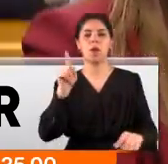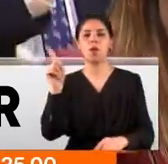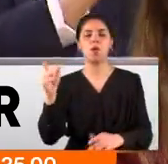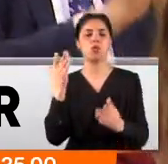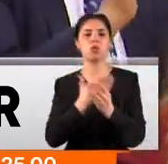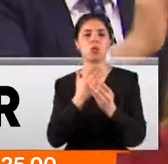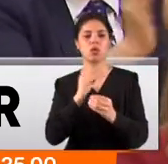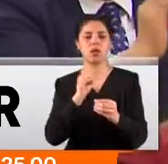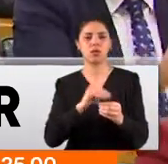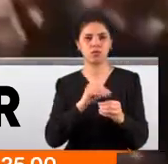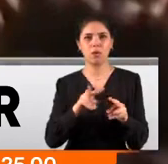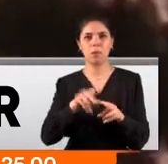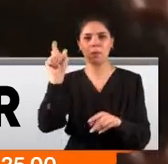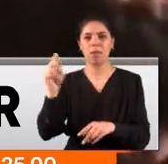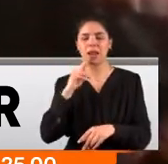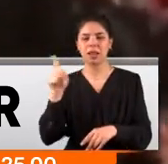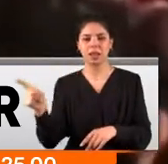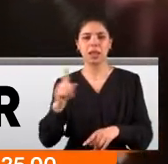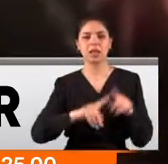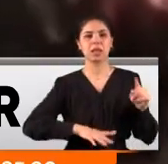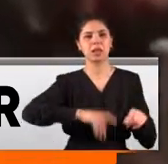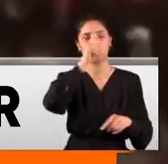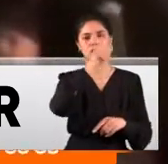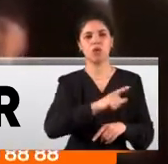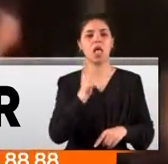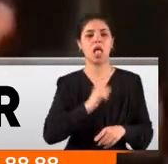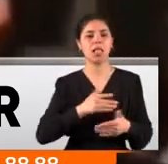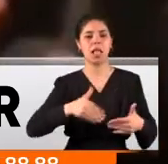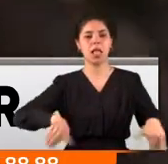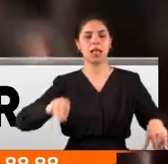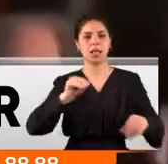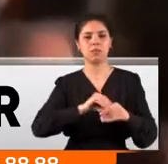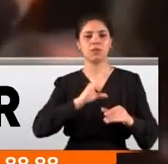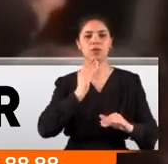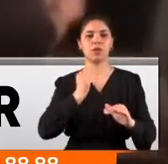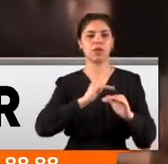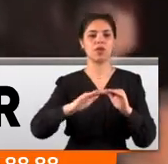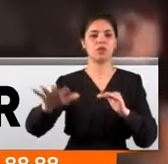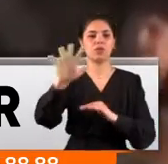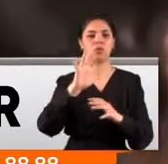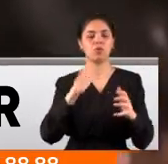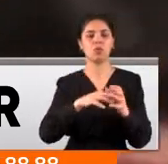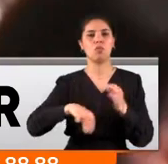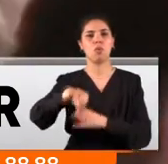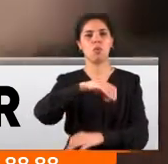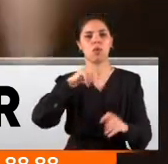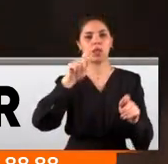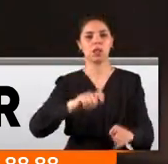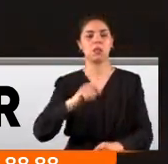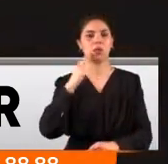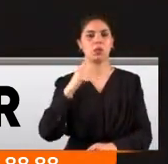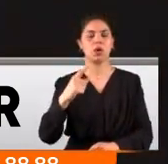o dosyada Akşener'in Kılıçdaroğlu'nun adaylığını engellemek için gençlerden oluşan grupları organize ettiğine